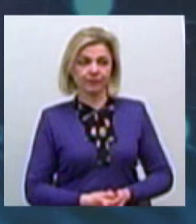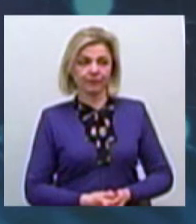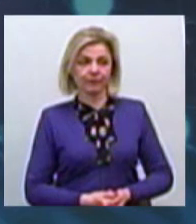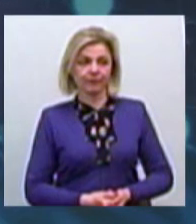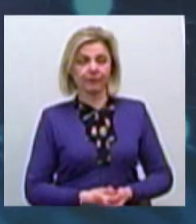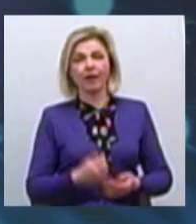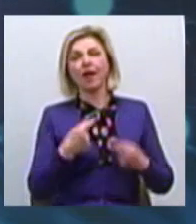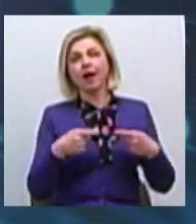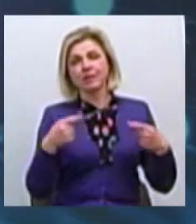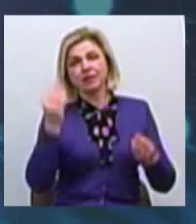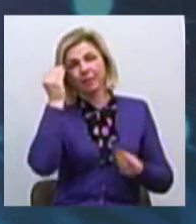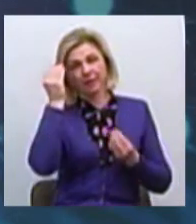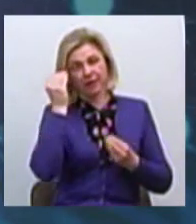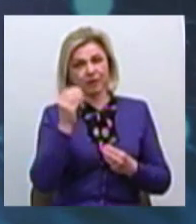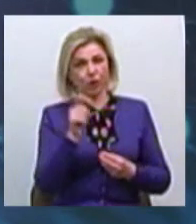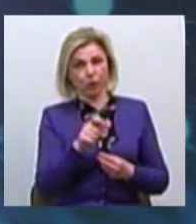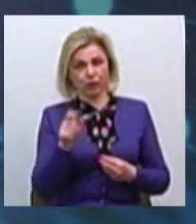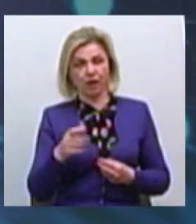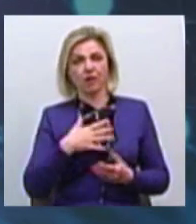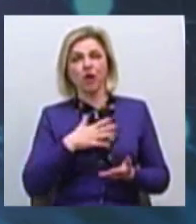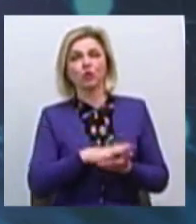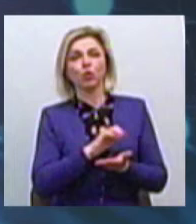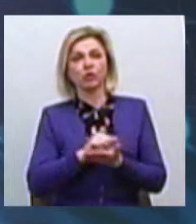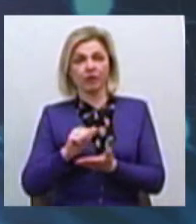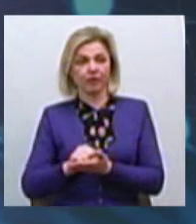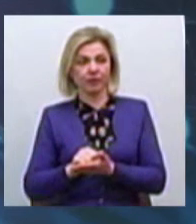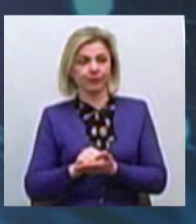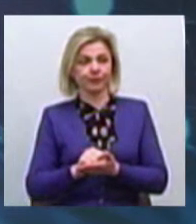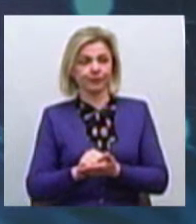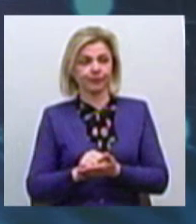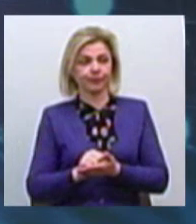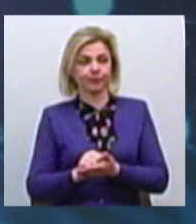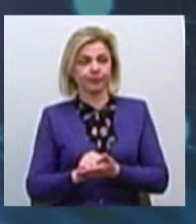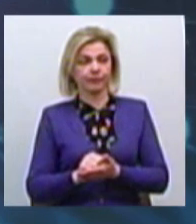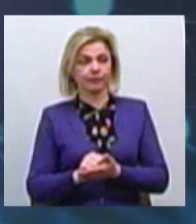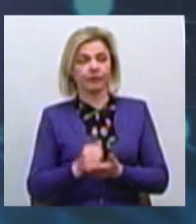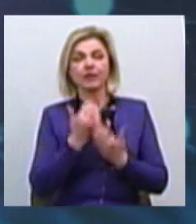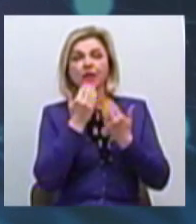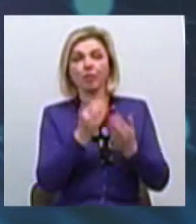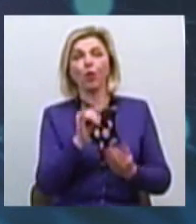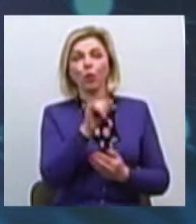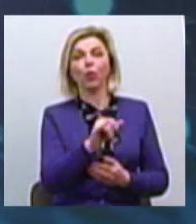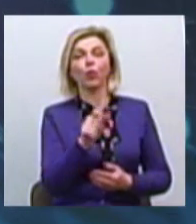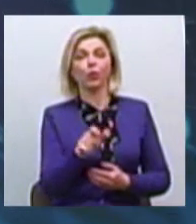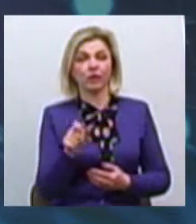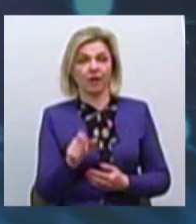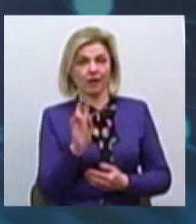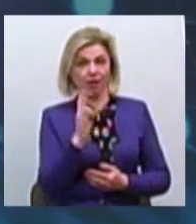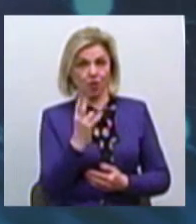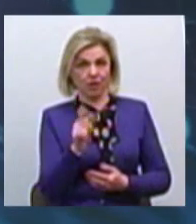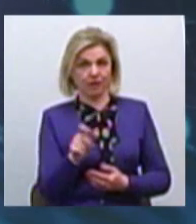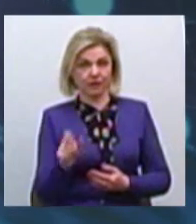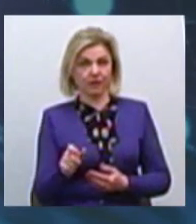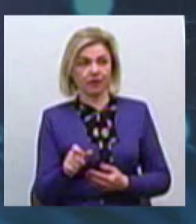думок суспільства. Наші колеги Ольга Руда, Анета Рашевська та Юрій Руденко запитували миколаївців,